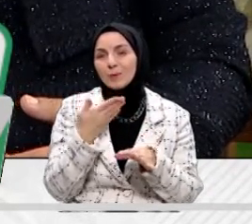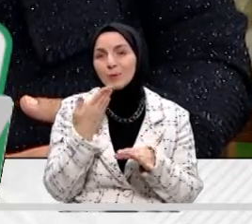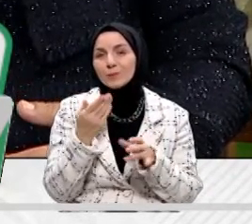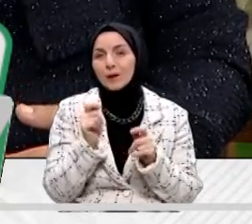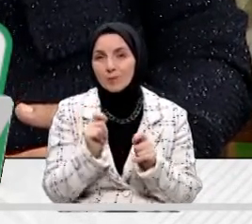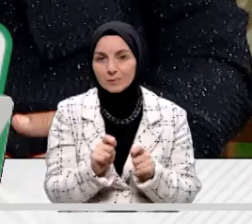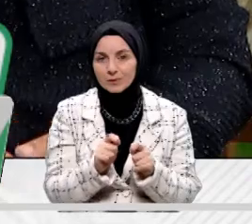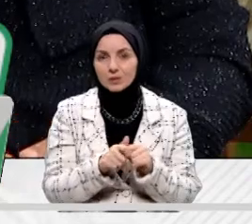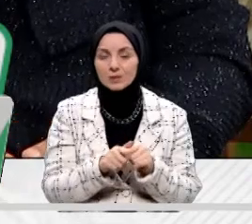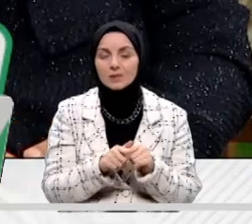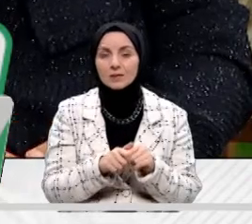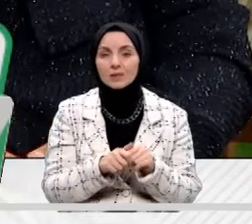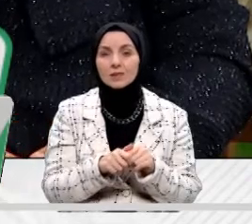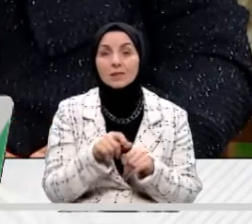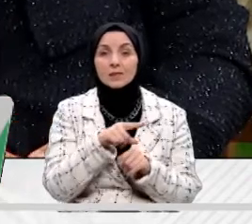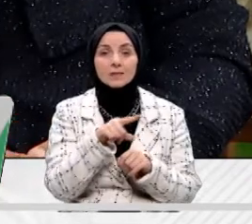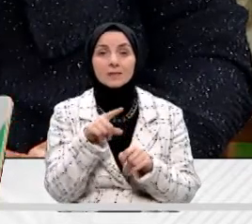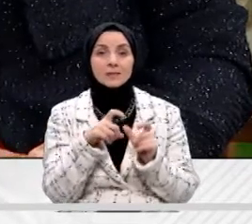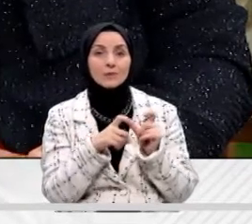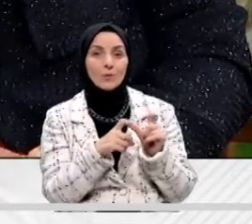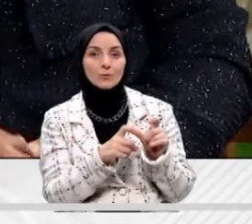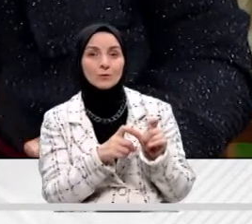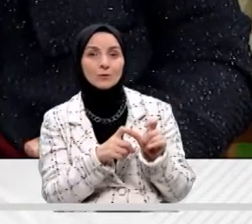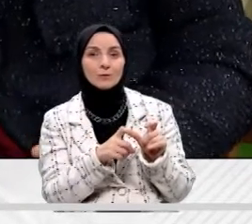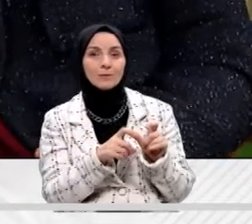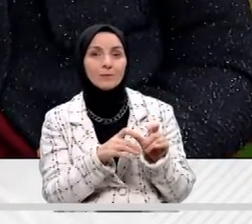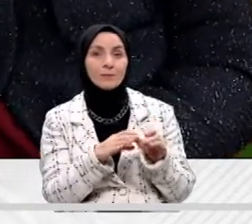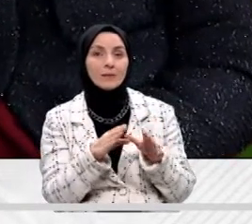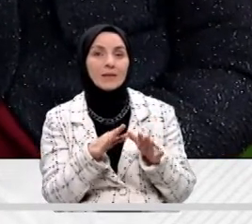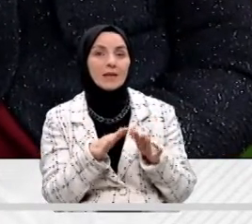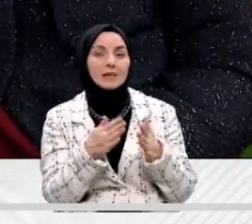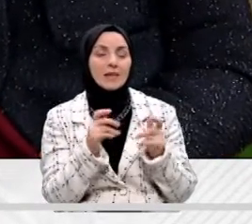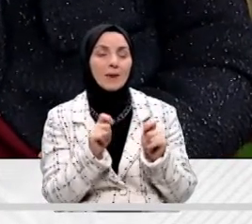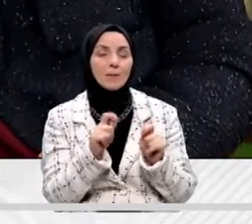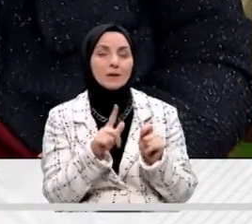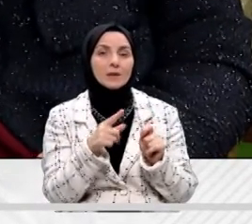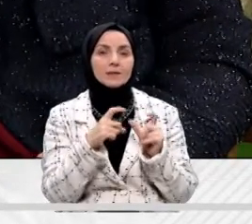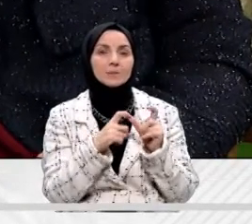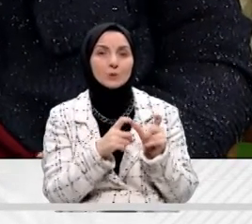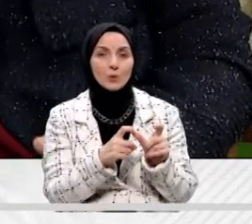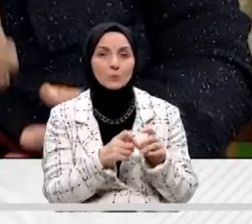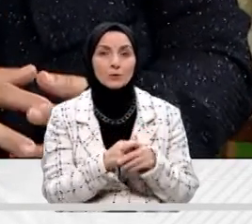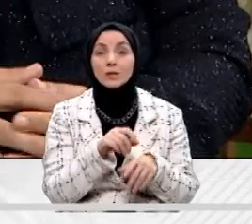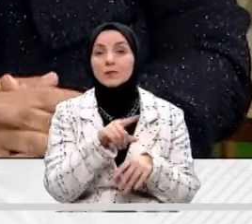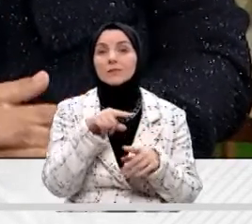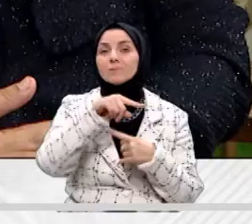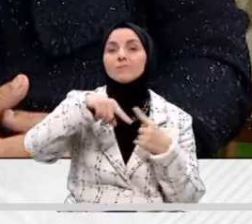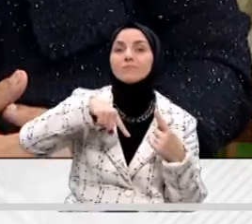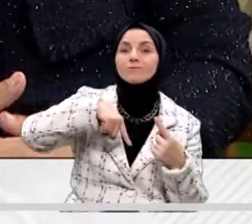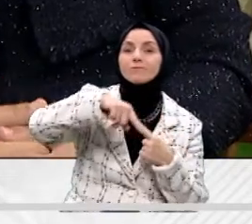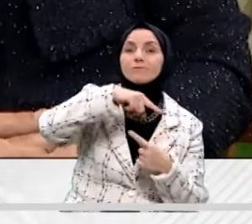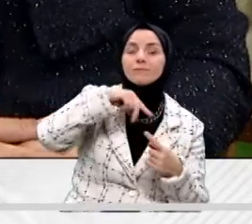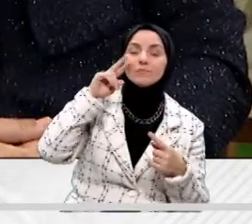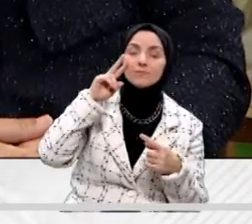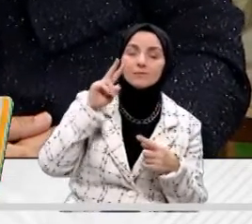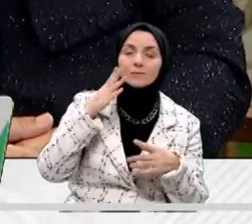izleyicimiz size sormuş durumu ne dersiniz diye etrafınızda görürsünüz okulunuza